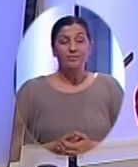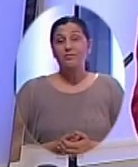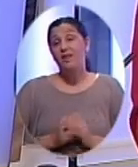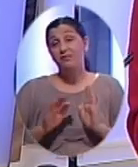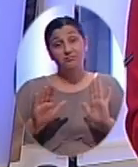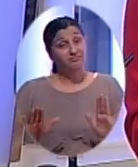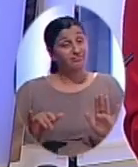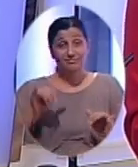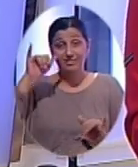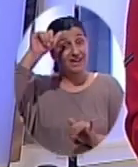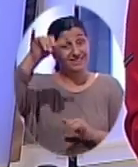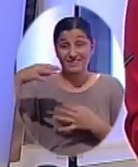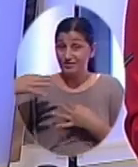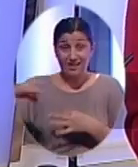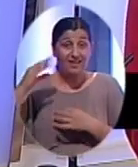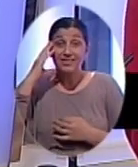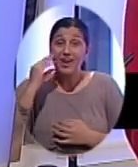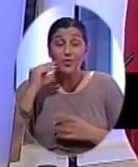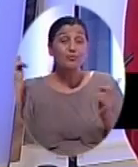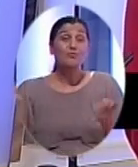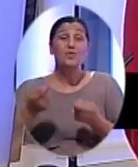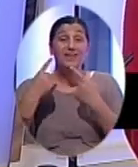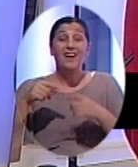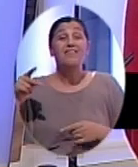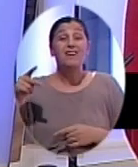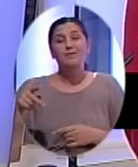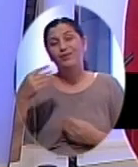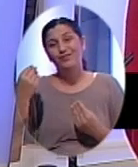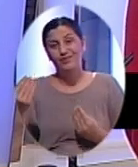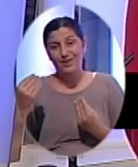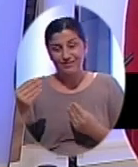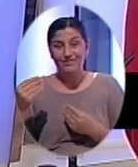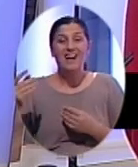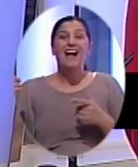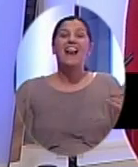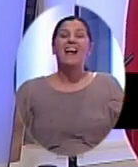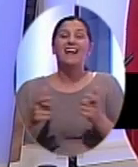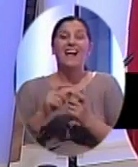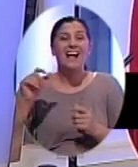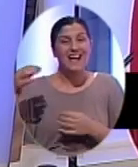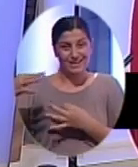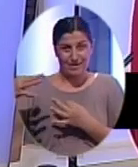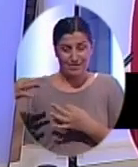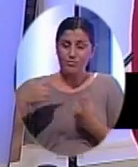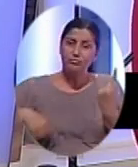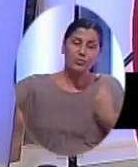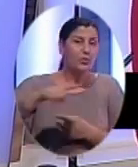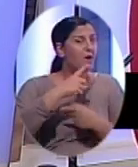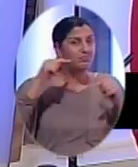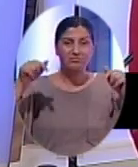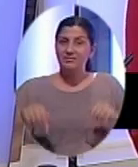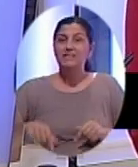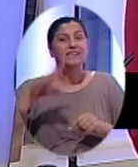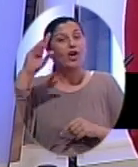לא צריך לטוס עד ספרד כדי להנות ממוזיקת פלמנקו טובה. להקת אספמיה שכל חבריה מהדרום יוצרים